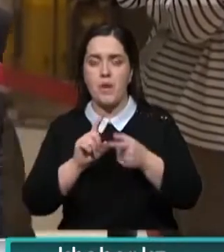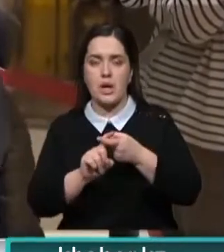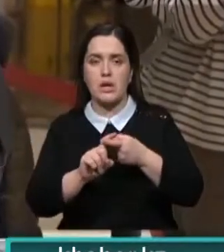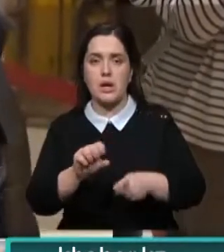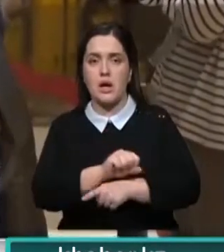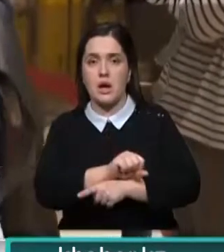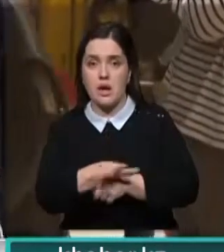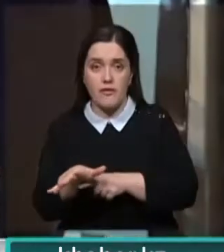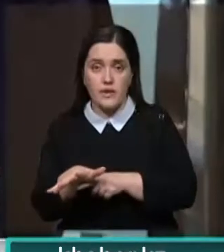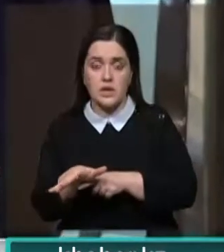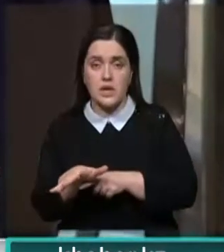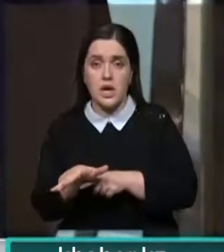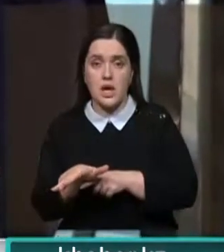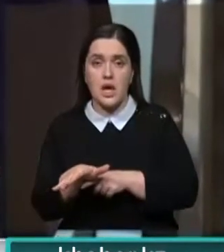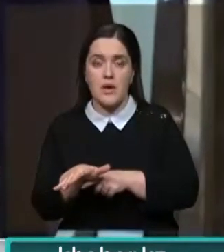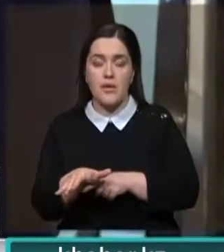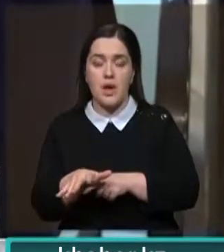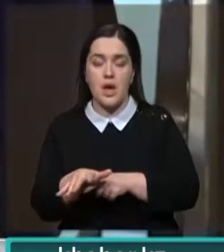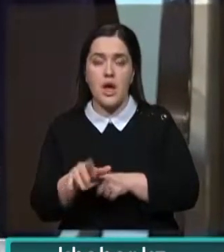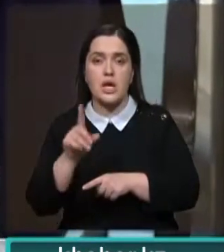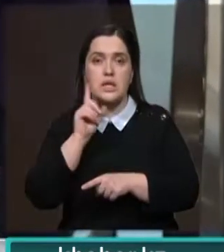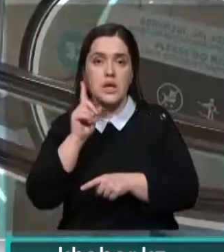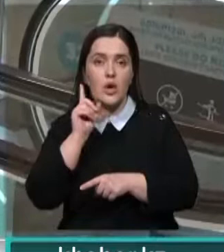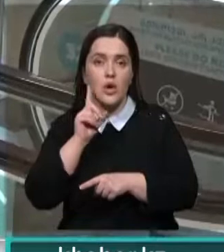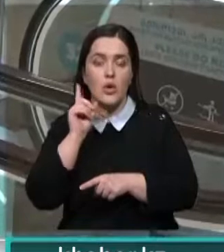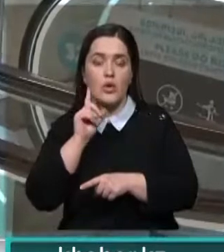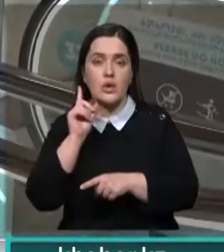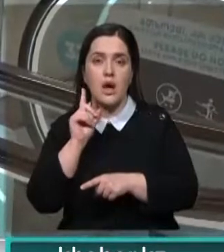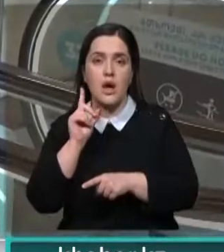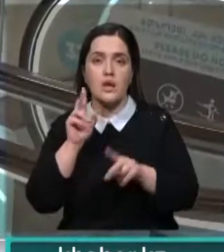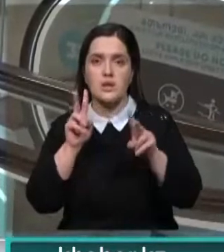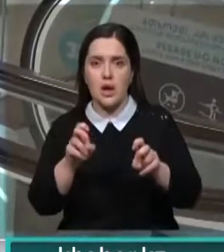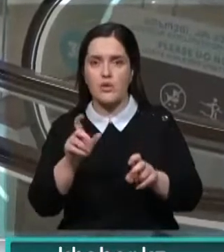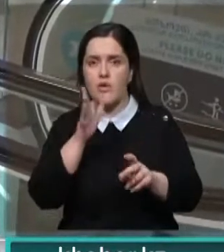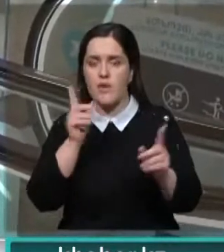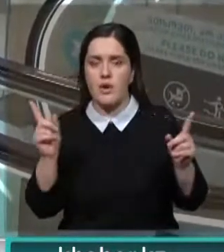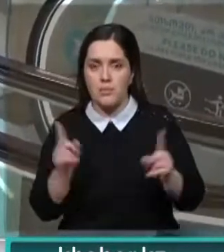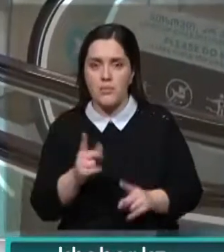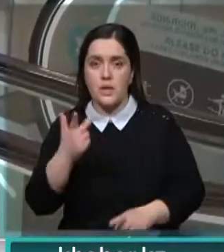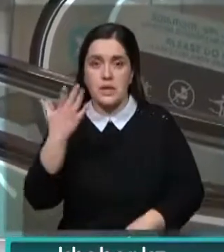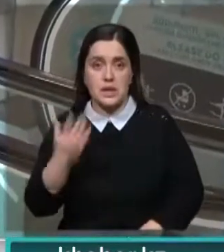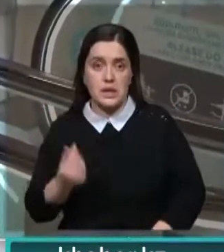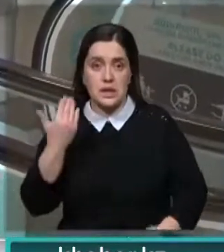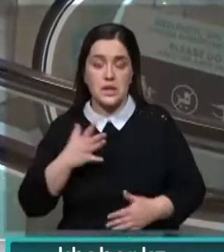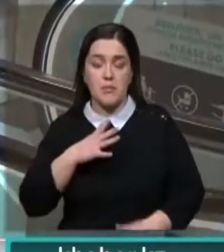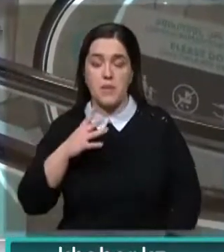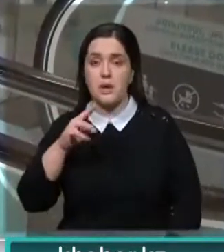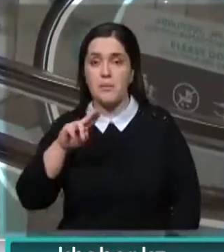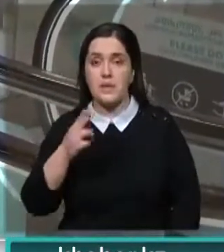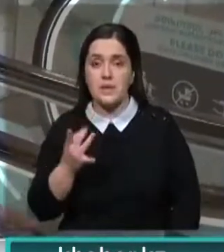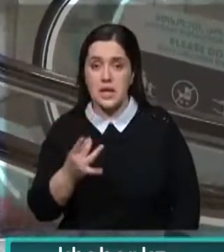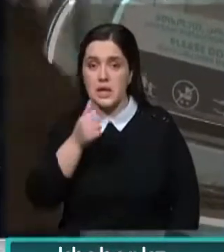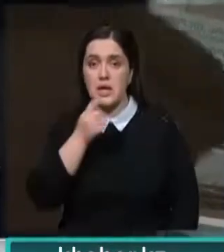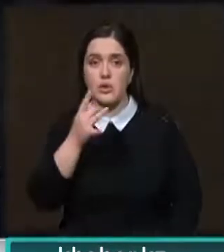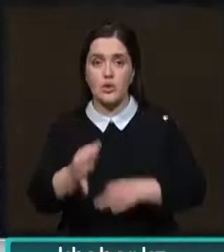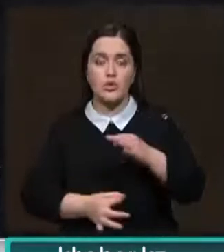официального подтверждения коронавируса и выздоровления. Зеленый статус может быть и краткосрочным, трехдневным после отрицательного ПЦР-теста и